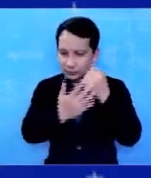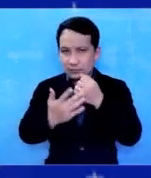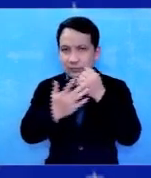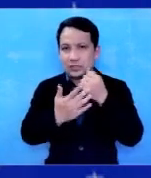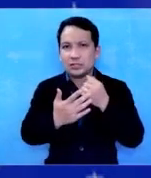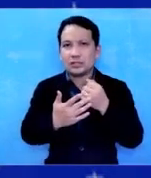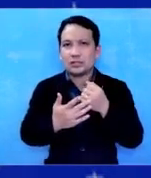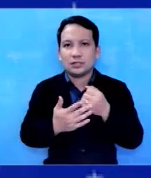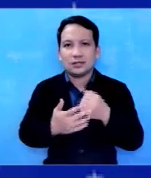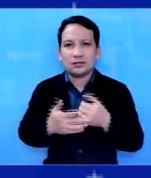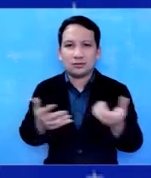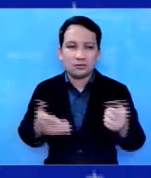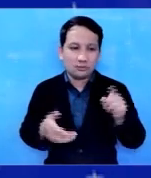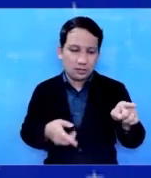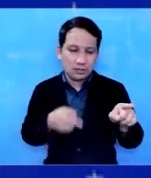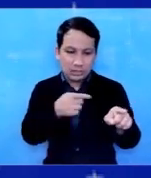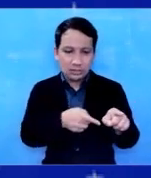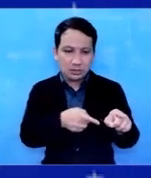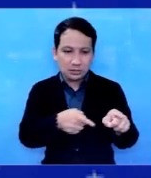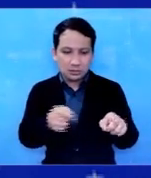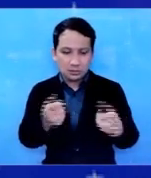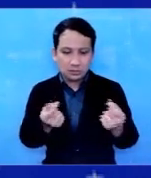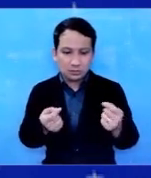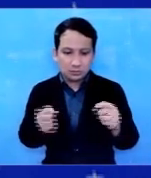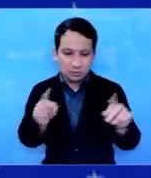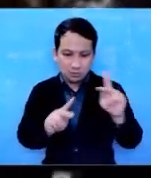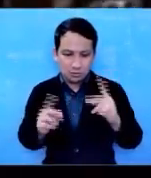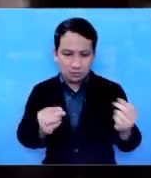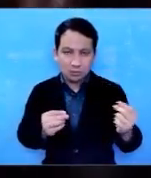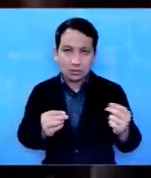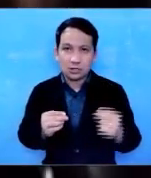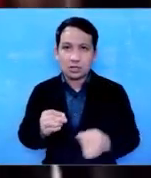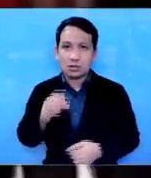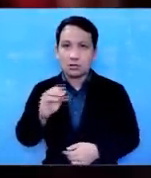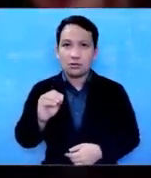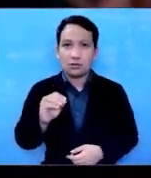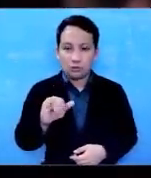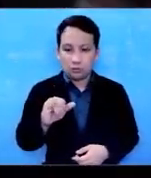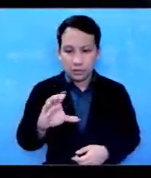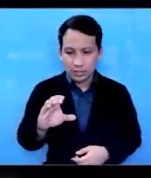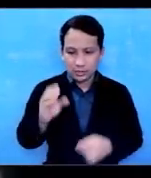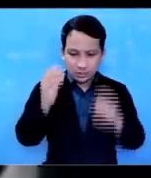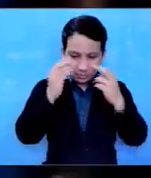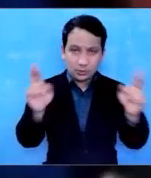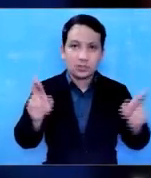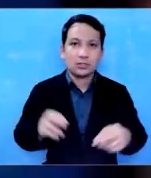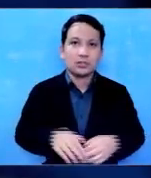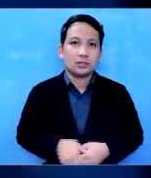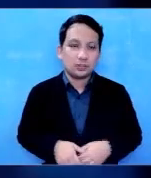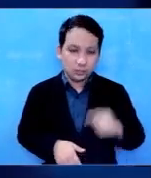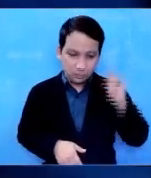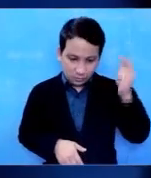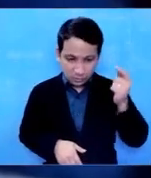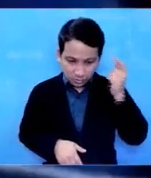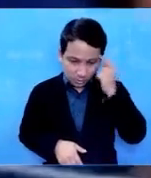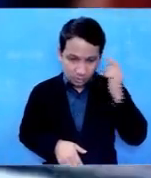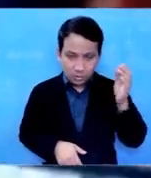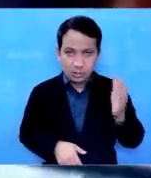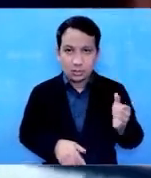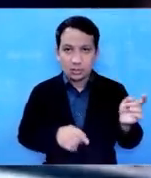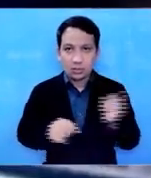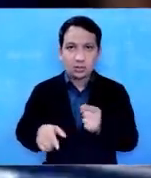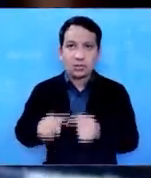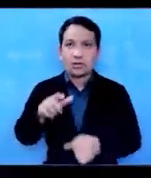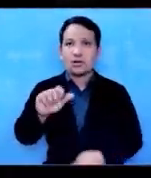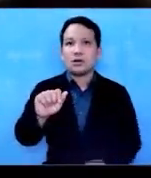Imagine she was performing her job as acting mayor. All of a sudden, the governor of Maguindanao del